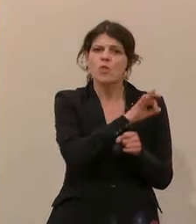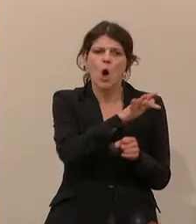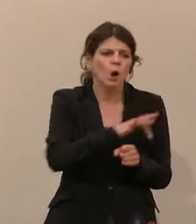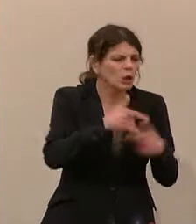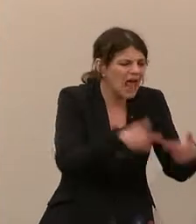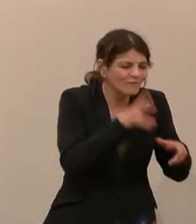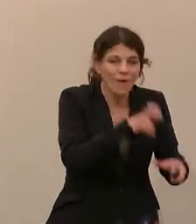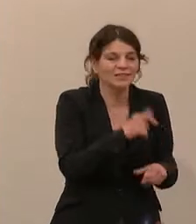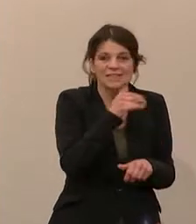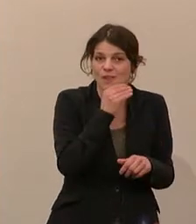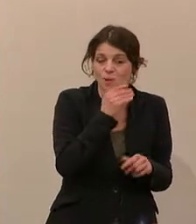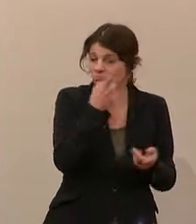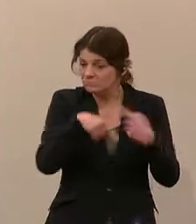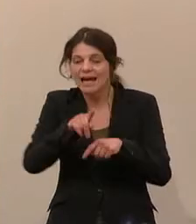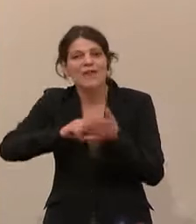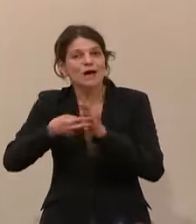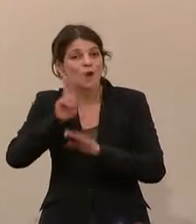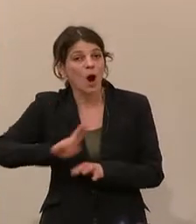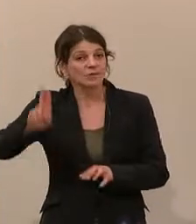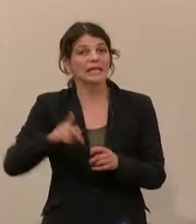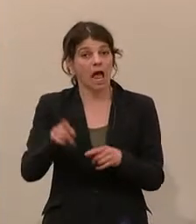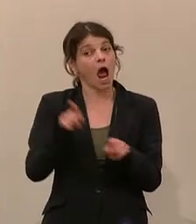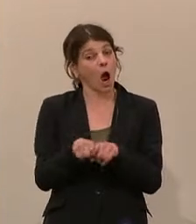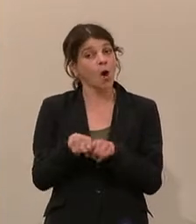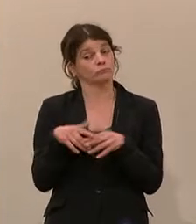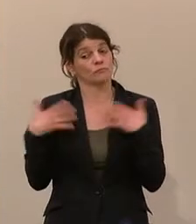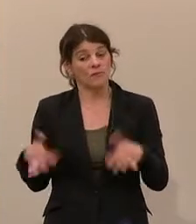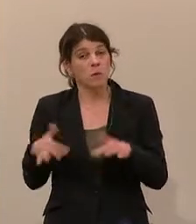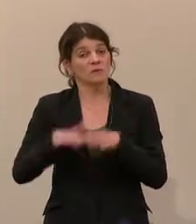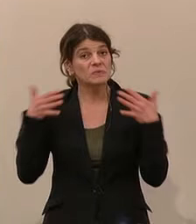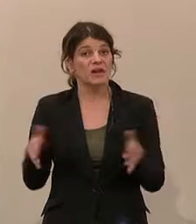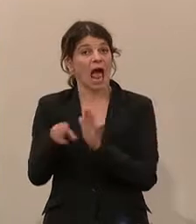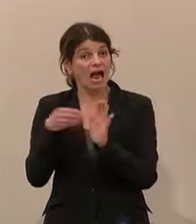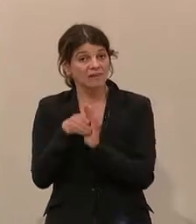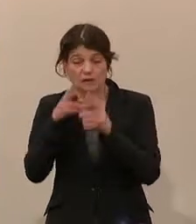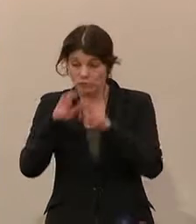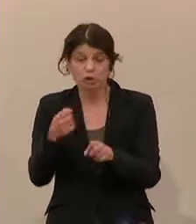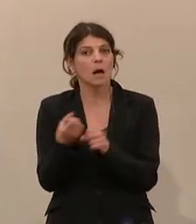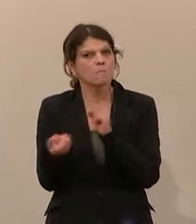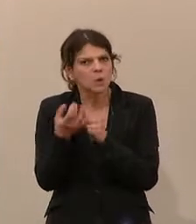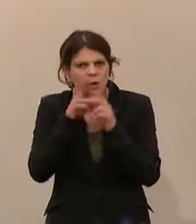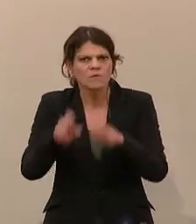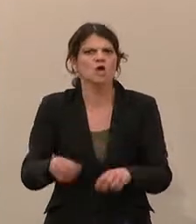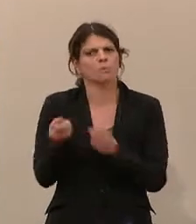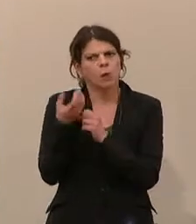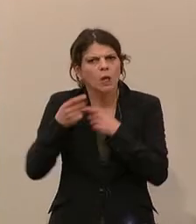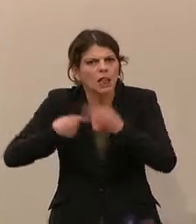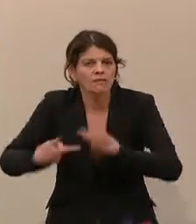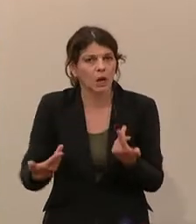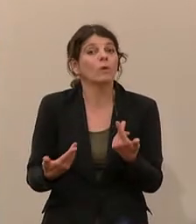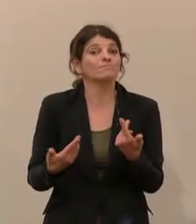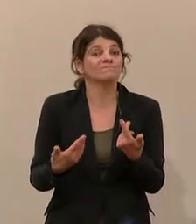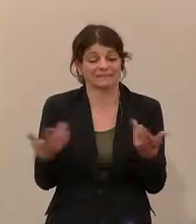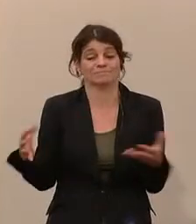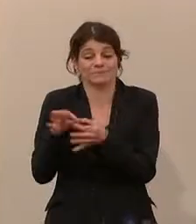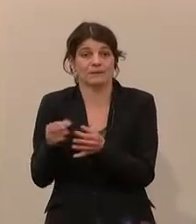technischen Universitäten machen selbstverständlich auch in einem erheblichen Ausmaß angewandte Forschung, Produktentwicklung etc. Und hier möchte